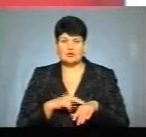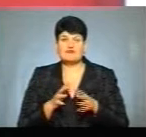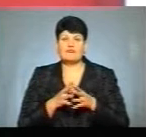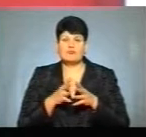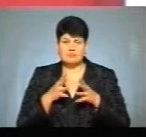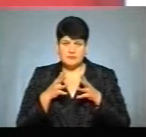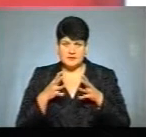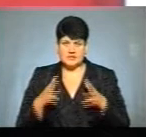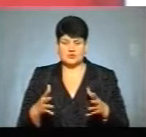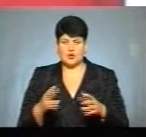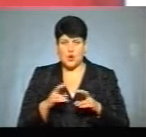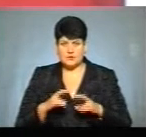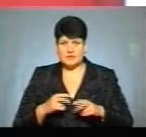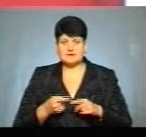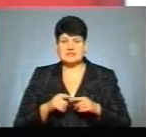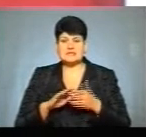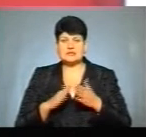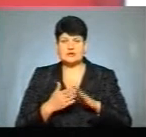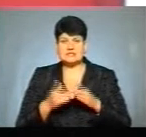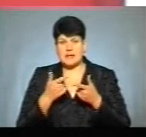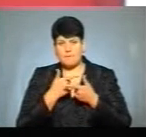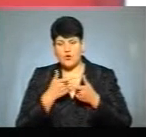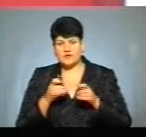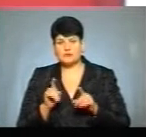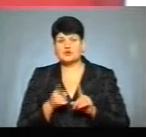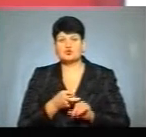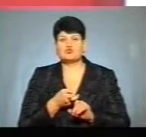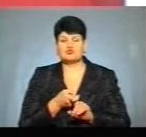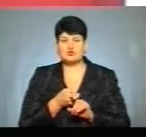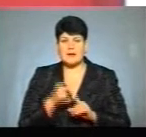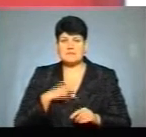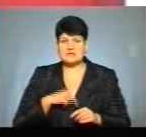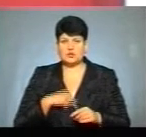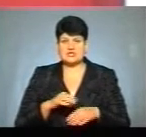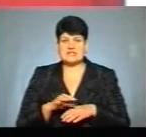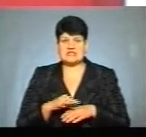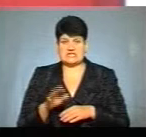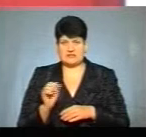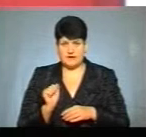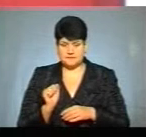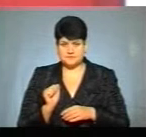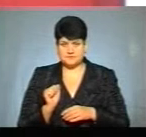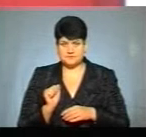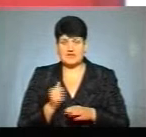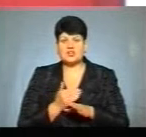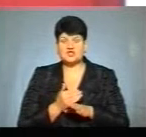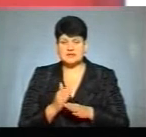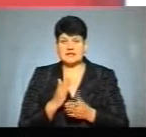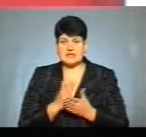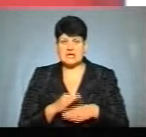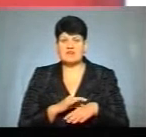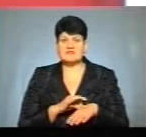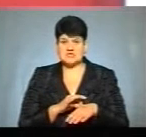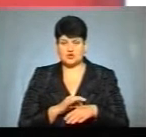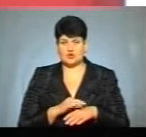основному, якщо ж розібратися по кожній ситуації, це повідомлення, що стосується психологічного насильства. Ну і частина є фізичного